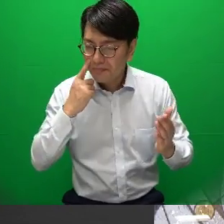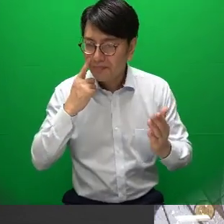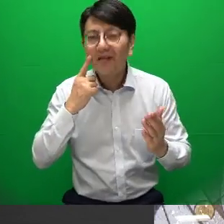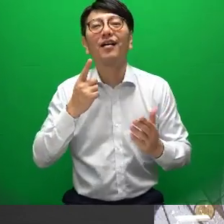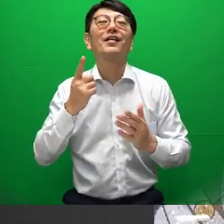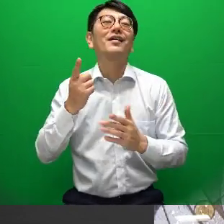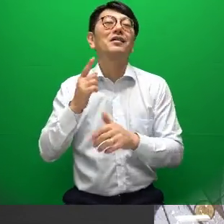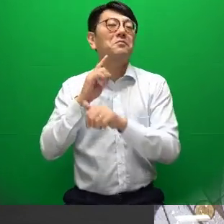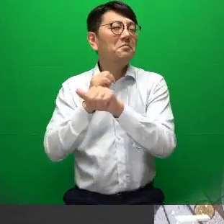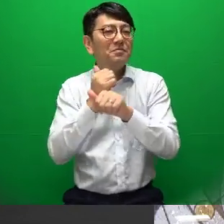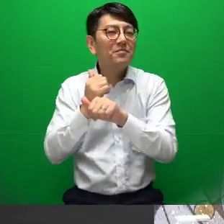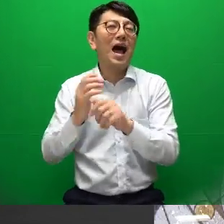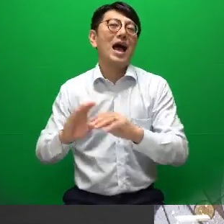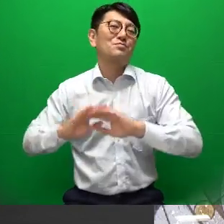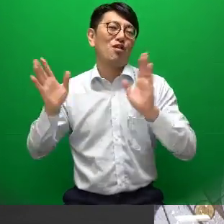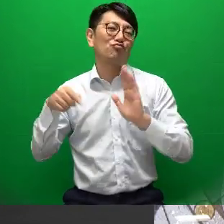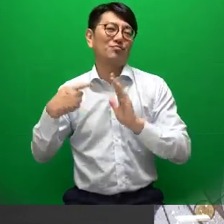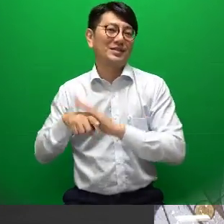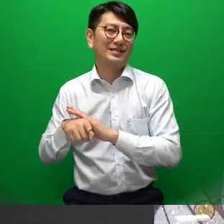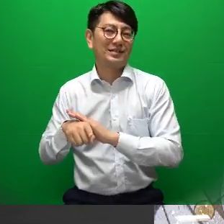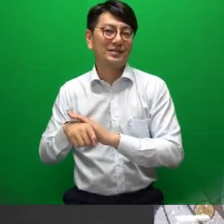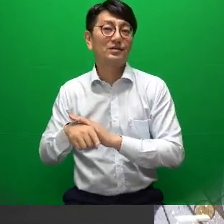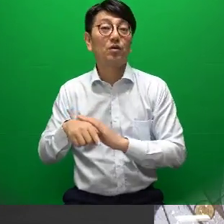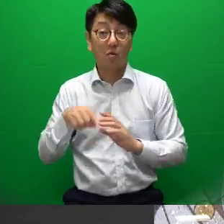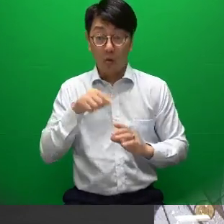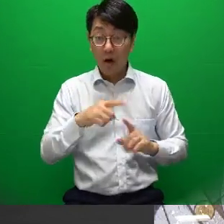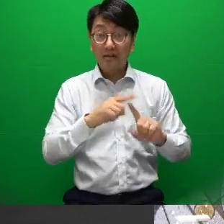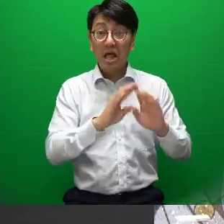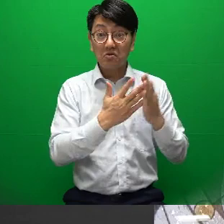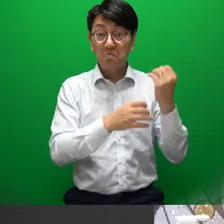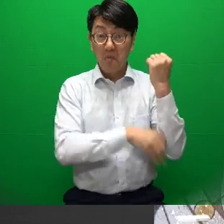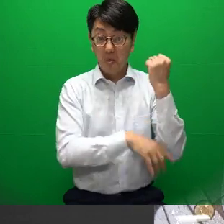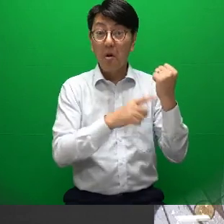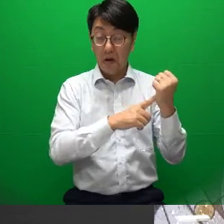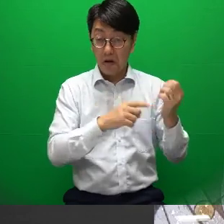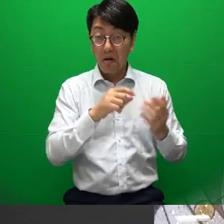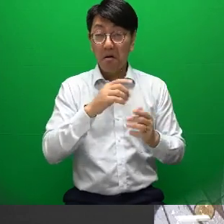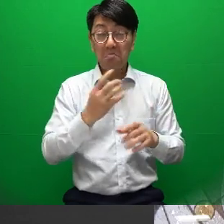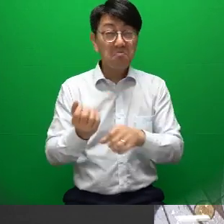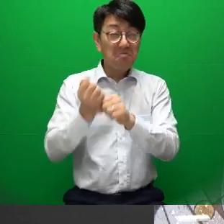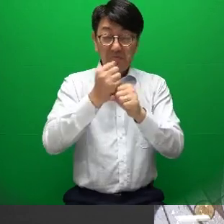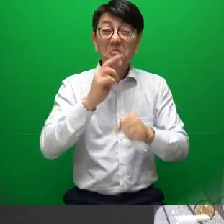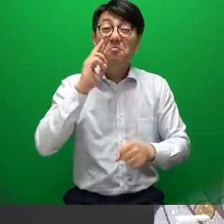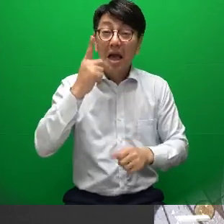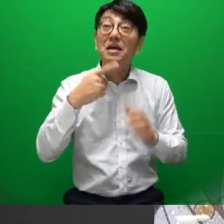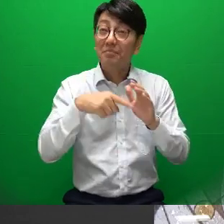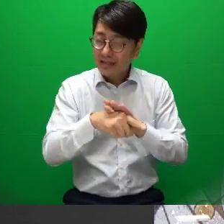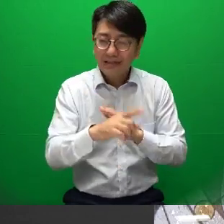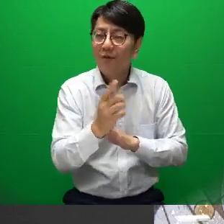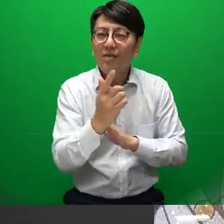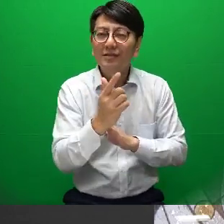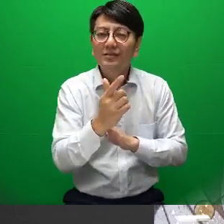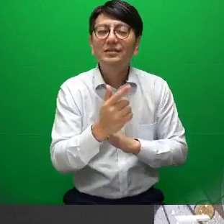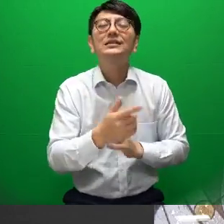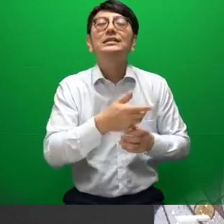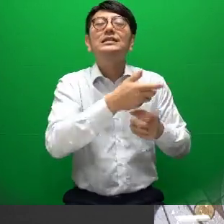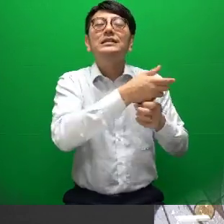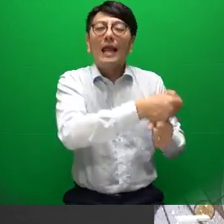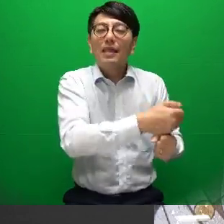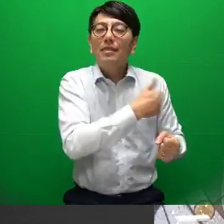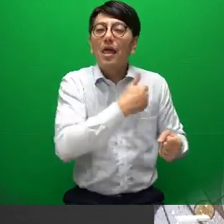ですこれは聖書の信頼性を破壊してるんじゃなくて信頼できるうからより